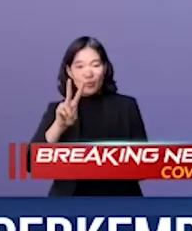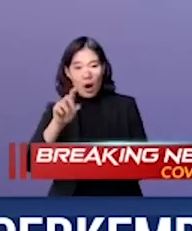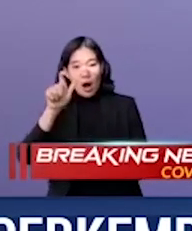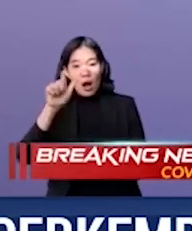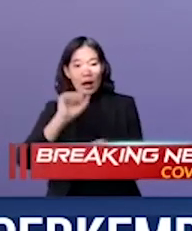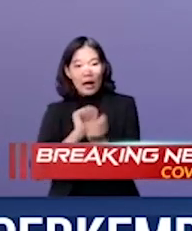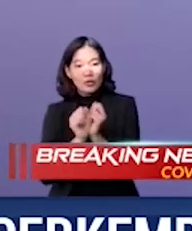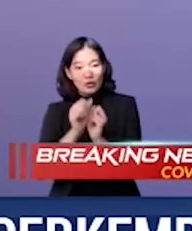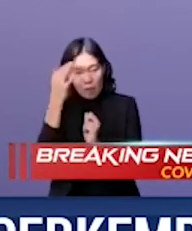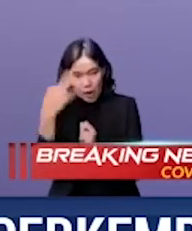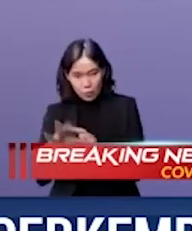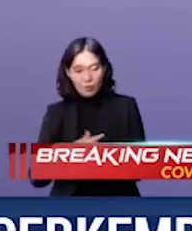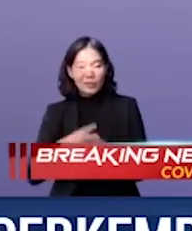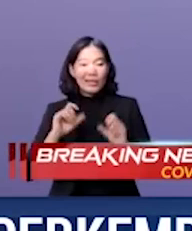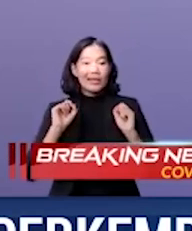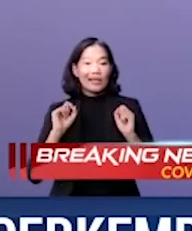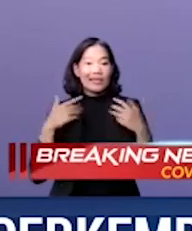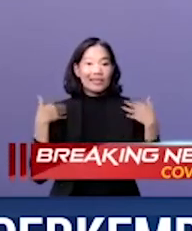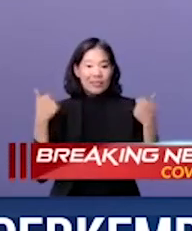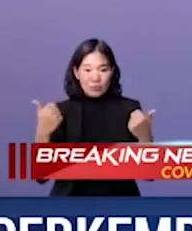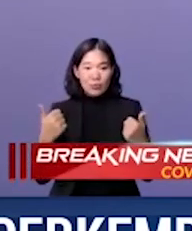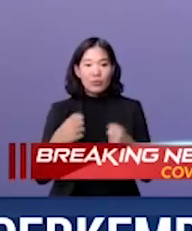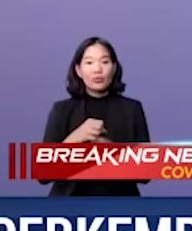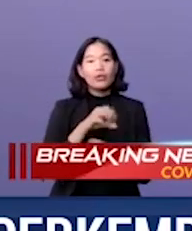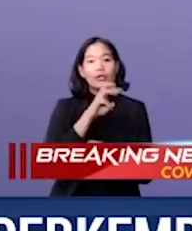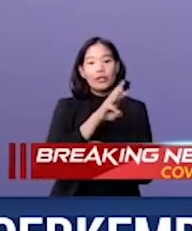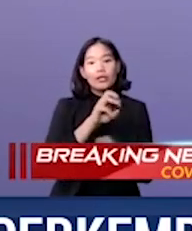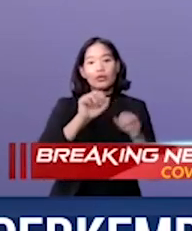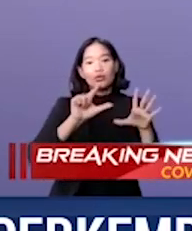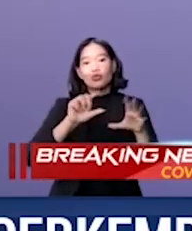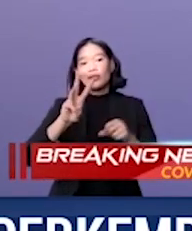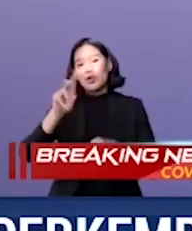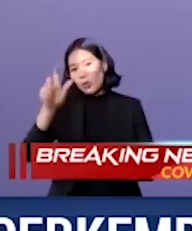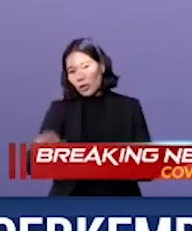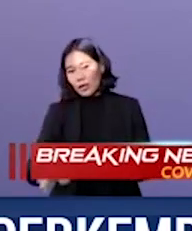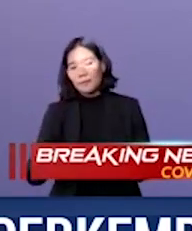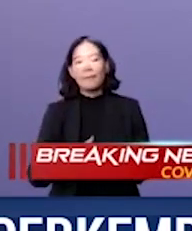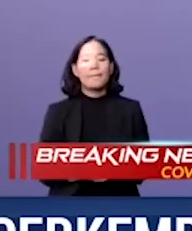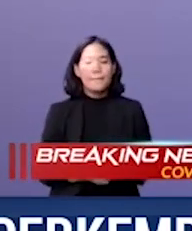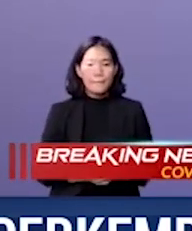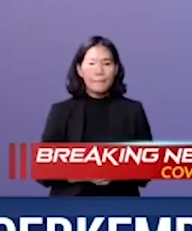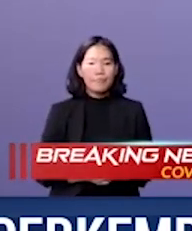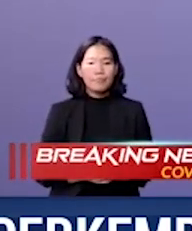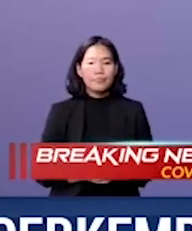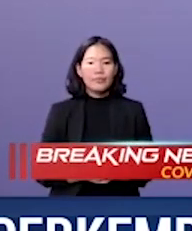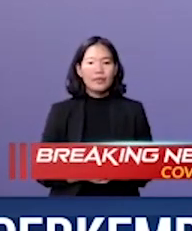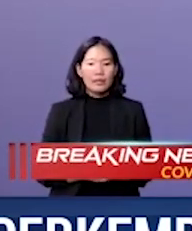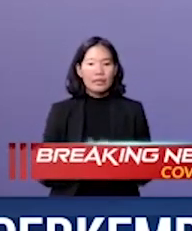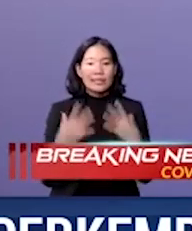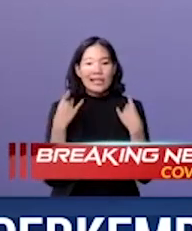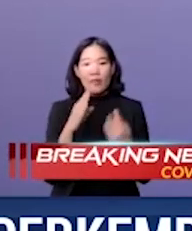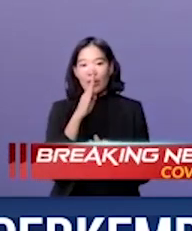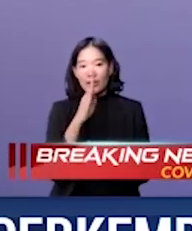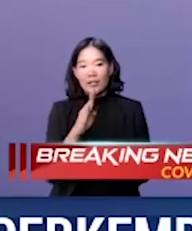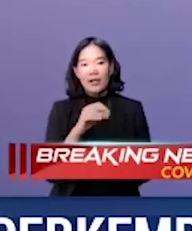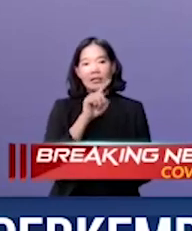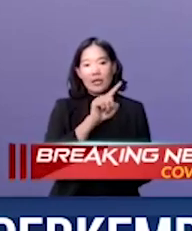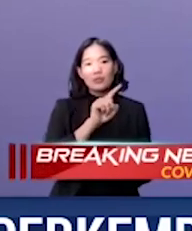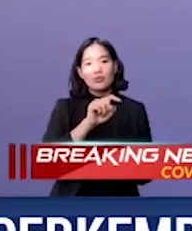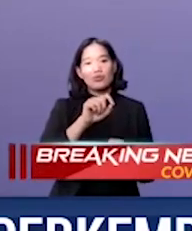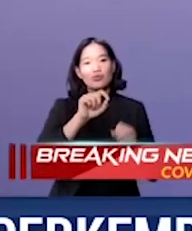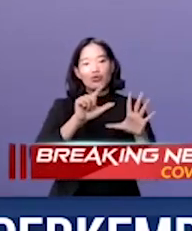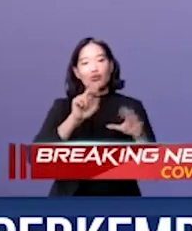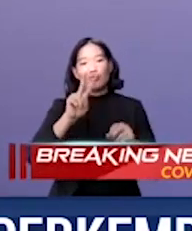baru dan sembuh 373 Hai Jawa Tengah melaporkan kasus baru